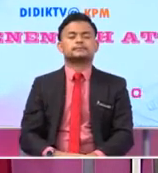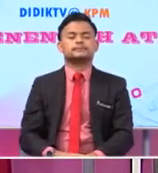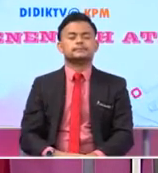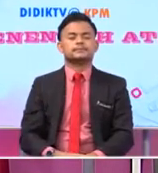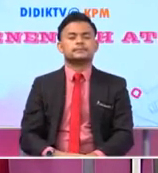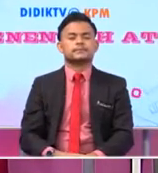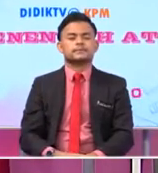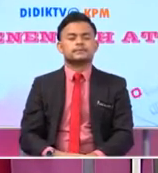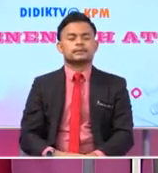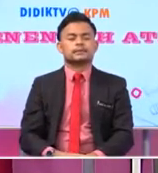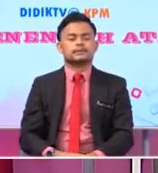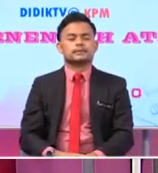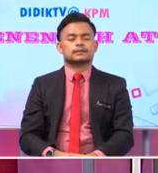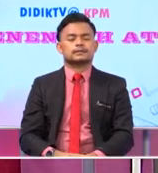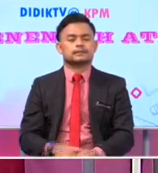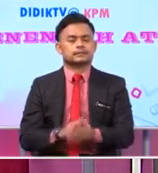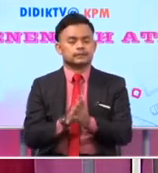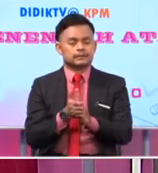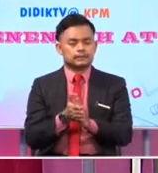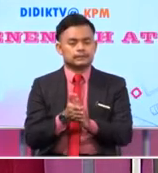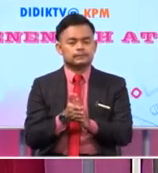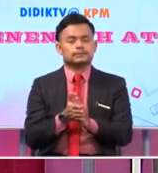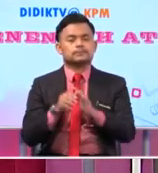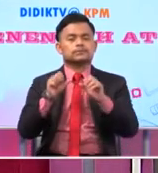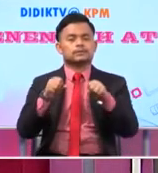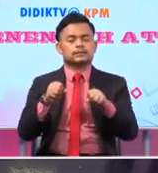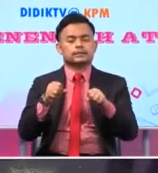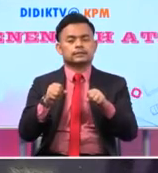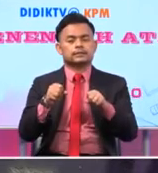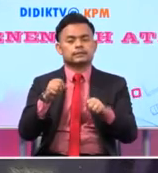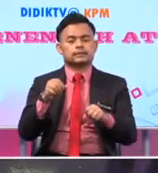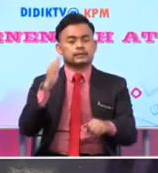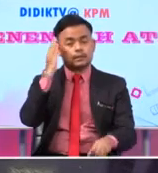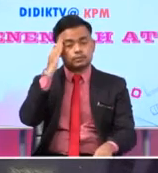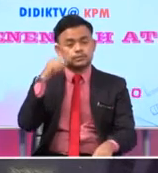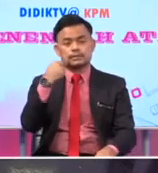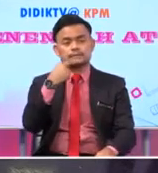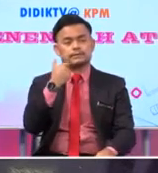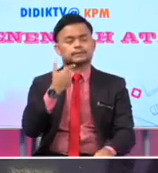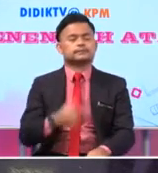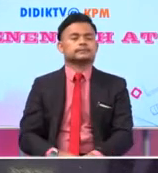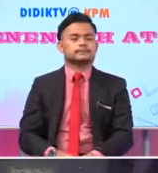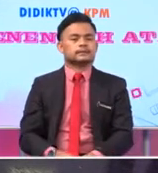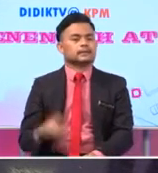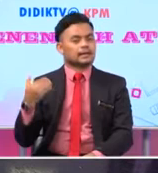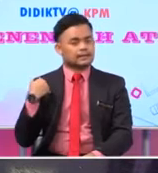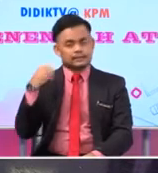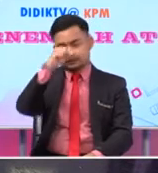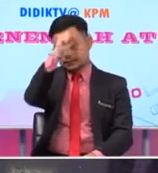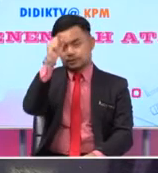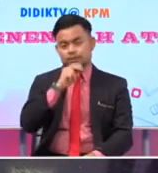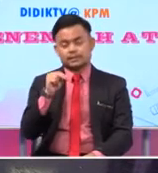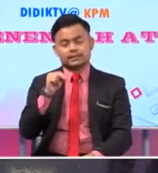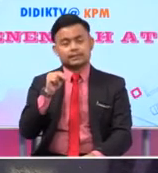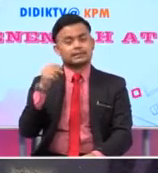tinggalkan nomor telepon supaya dia boleh menghubungi hitam oke hai oke soalnya lagi soalnya